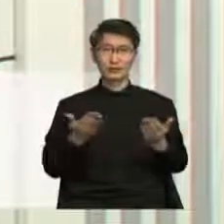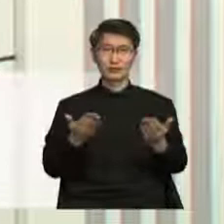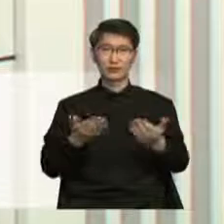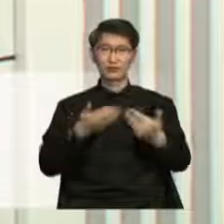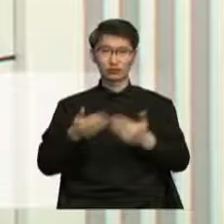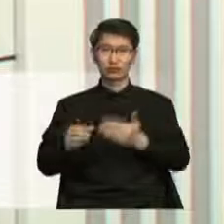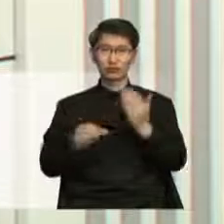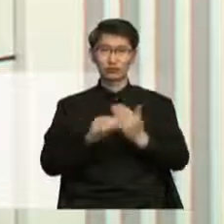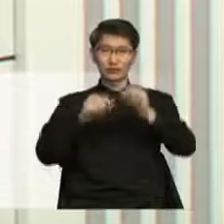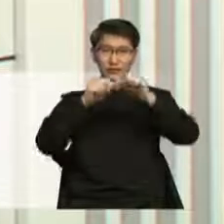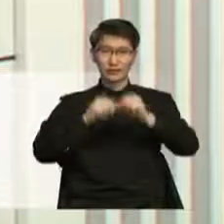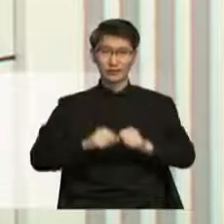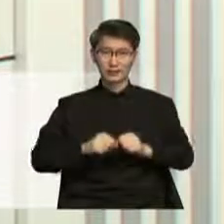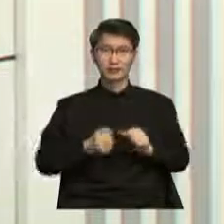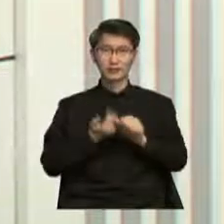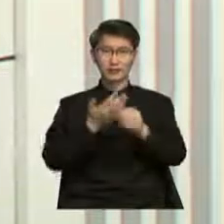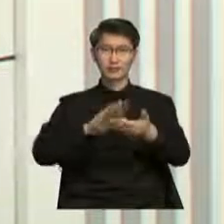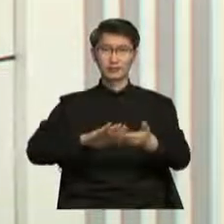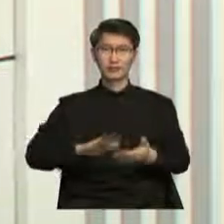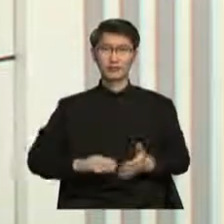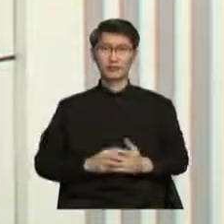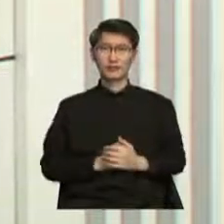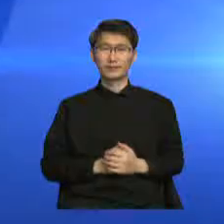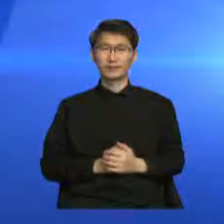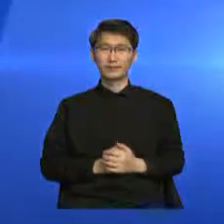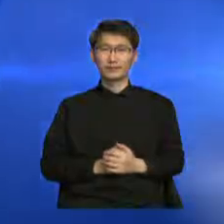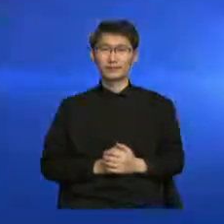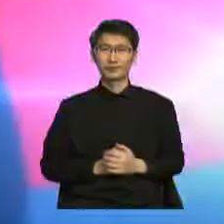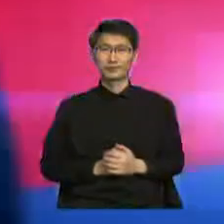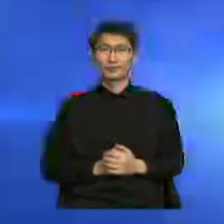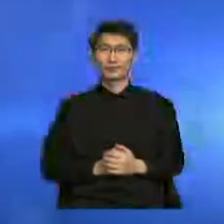중인데요. 자세한 내용을 앵커 리포트로 전해드립니다.